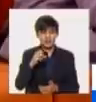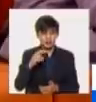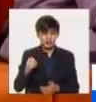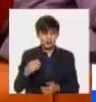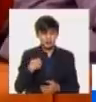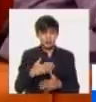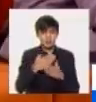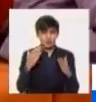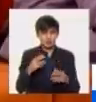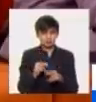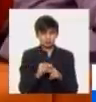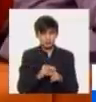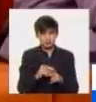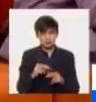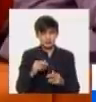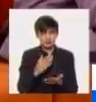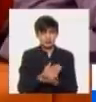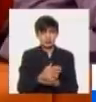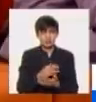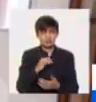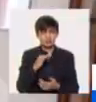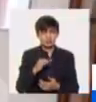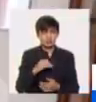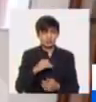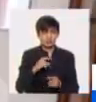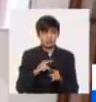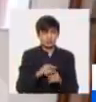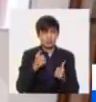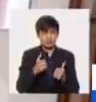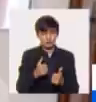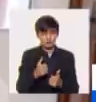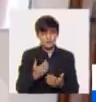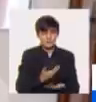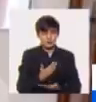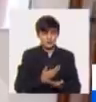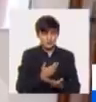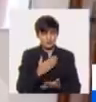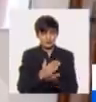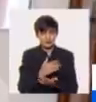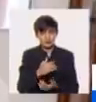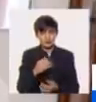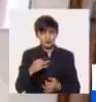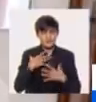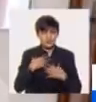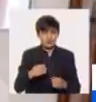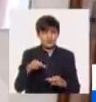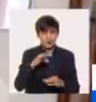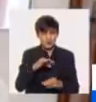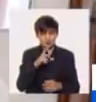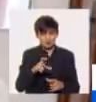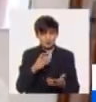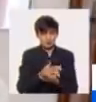большую эффективность лечения и достаточно хорошую выживаемость и выздоровление среди